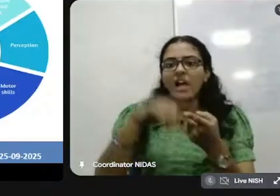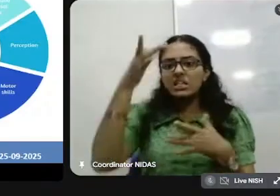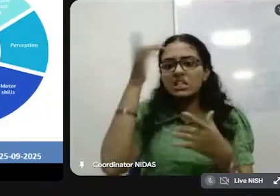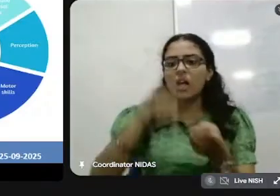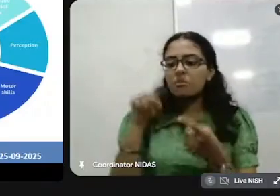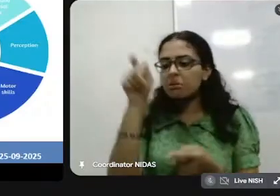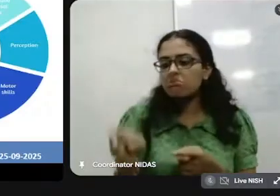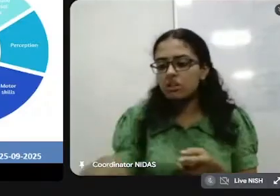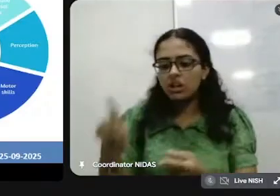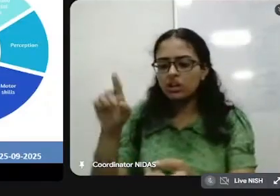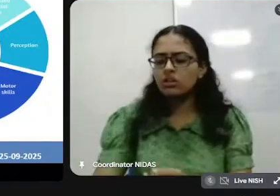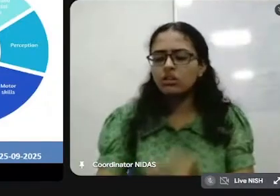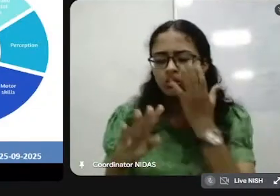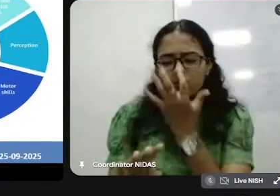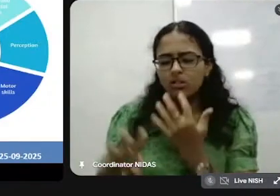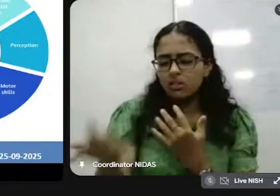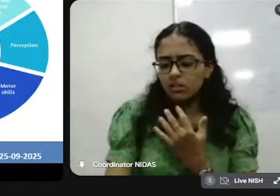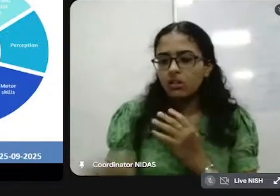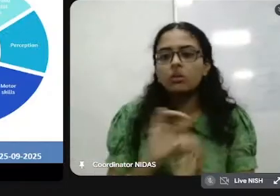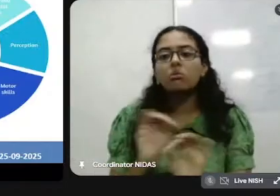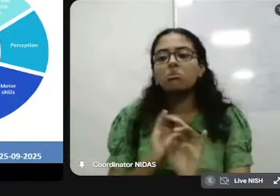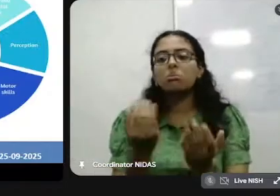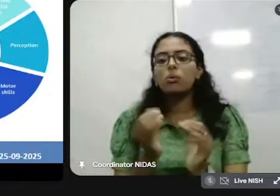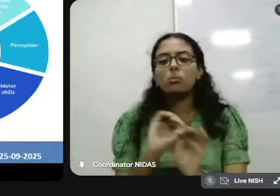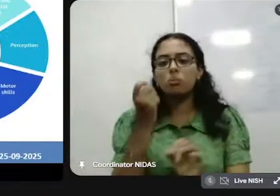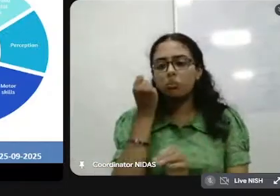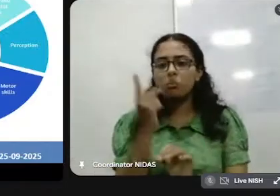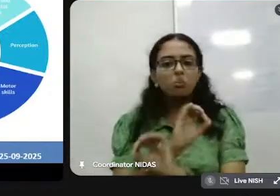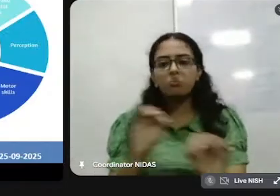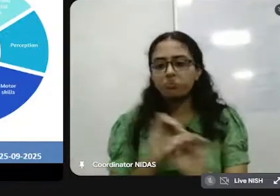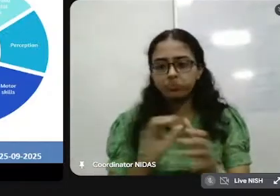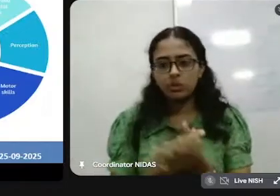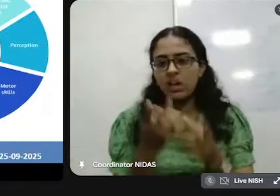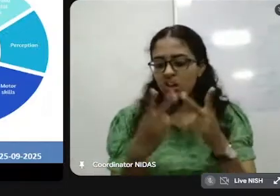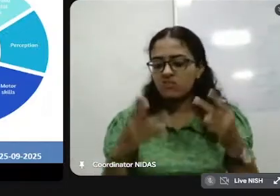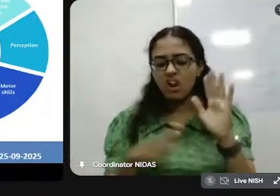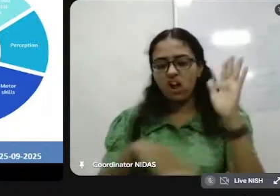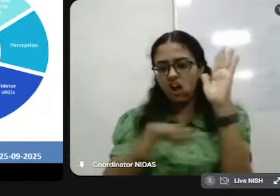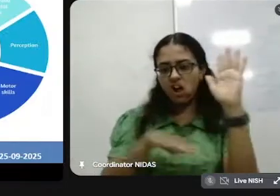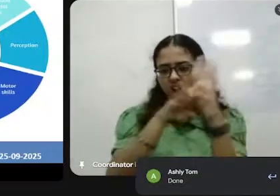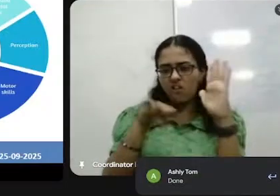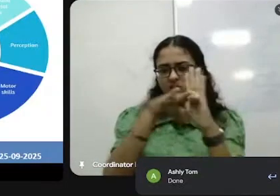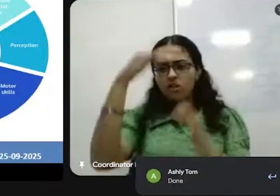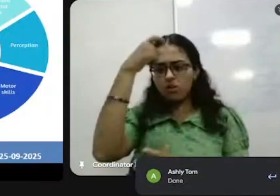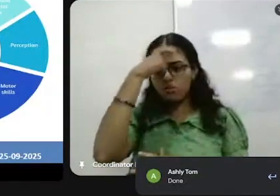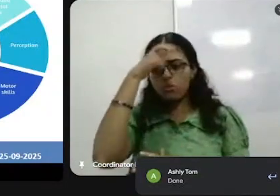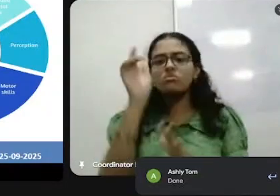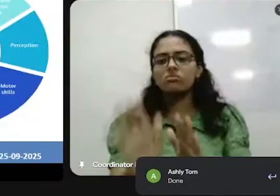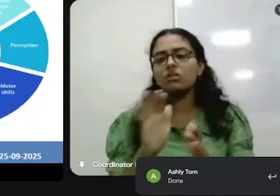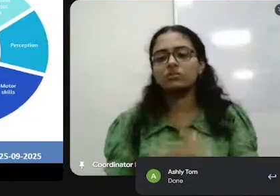പക്ഷെ ചിലപ്പം കണ്ടു കഴിയുമ്പം ഓക്കെ ഇതാണെന്നുള്ളത് ചിലപ്പോൾ അവർക്ക് പറയാനായിട്ട് പറ്റും. അത് പല ലെവലിലായിരിക്കാം അതിന്റെ ബുദ്ധിമുട്ടുകൾ